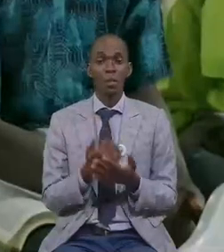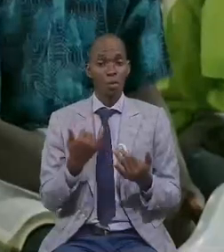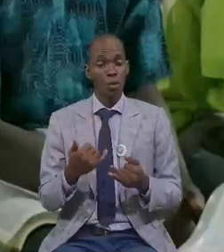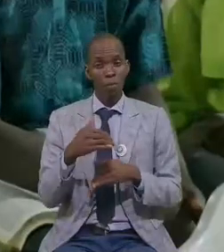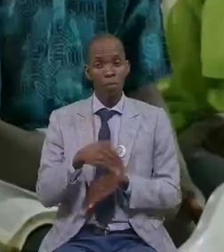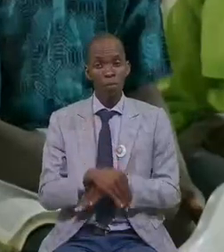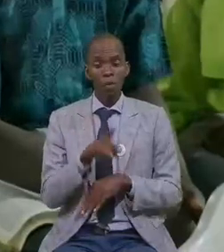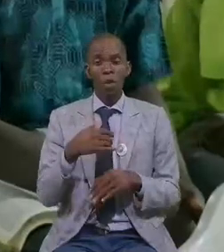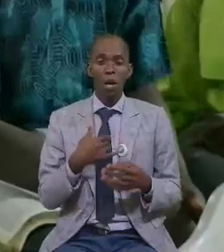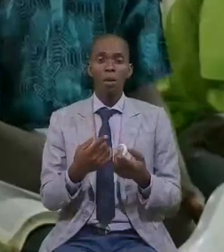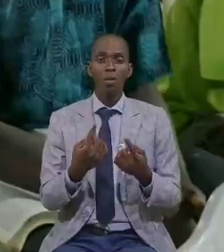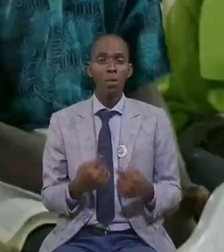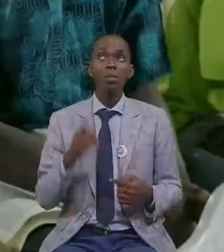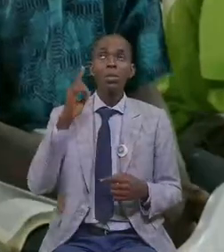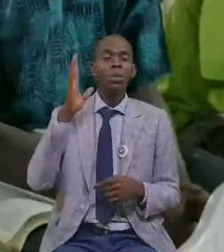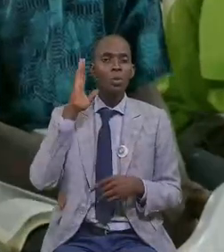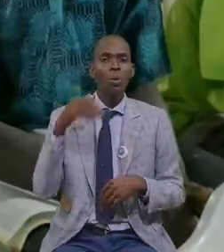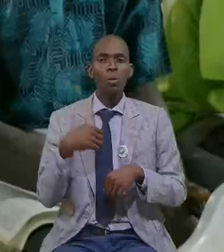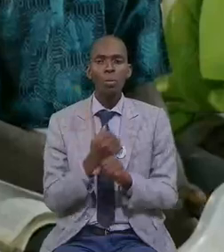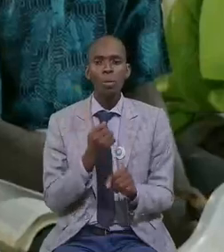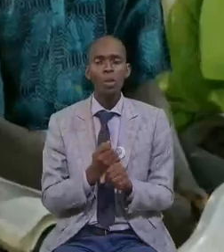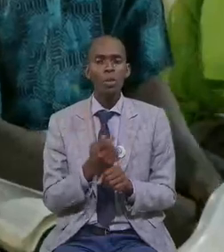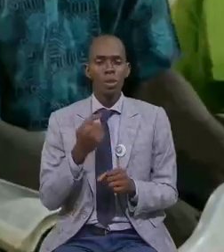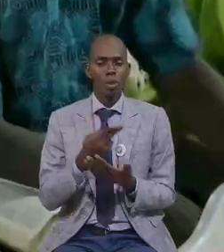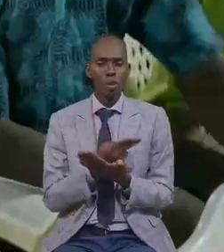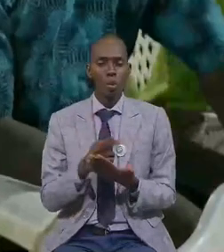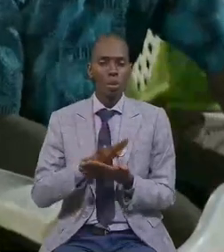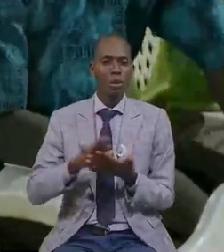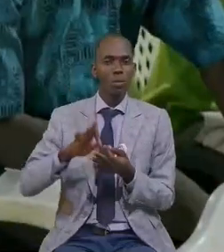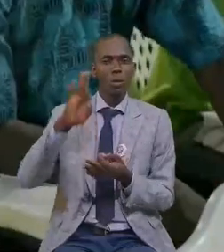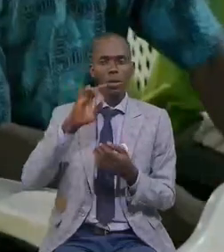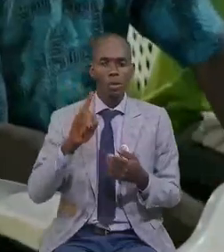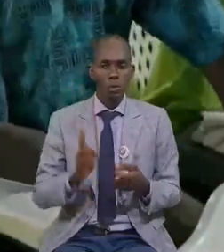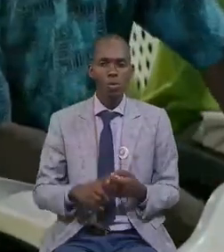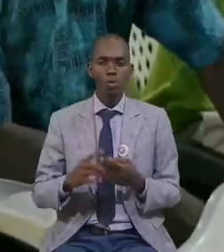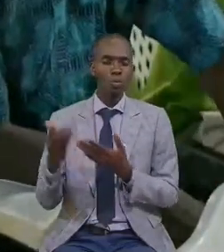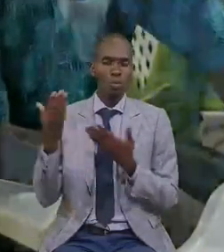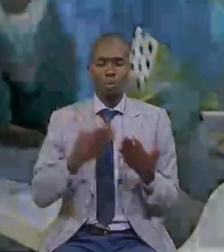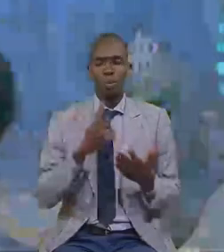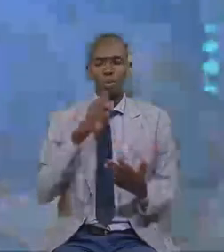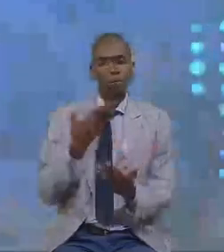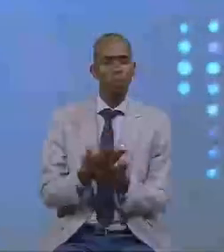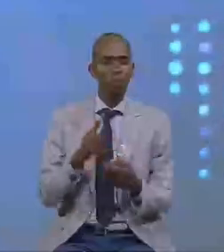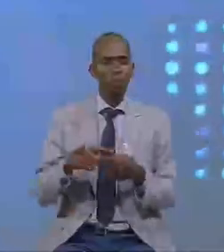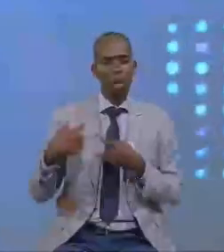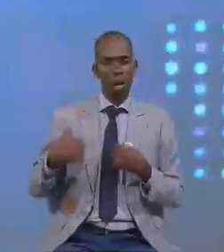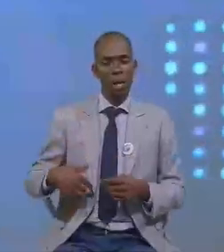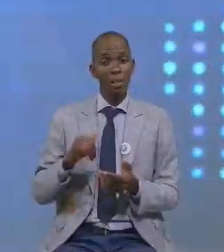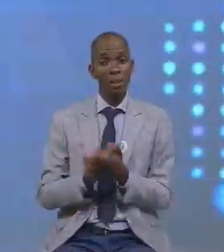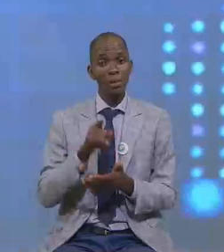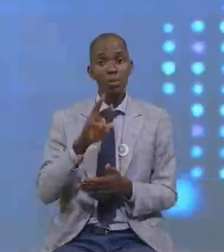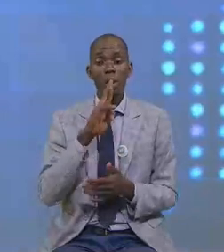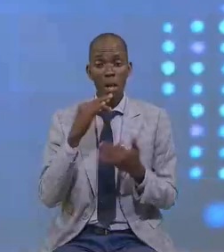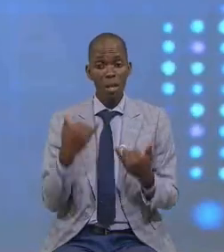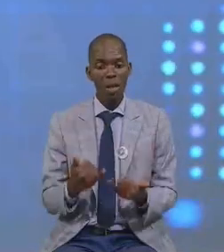êtes venu, et il va amener le Saint-Esprit à rendre témoignage à votre cœur.